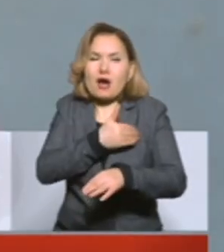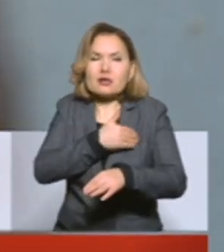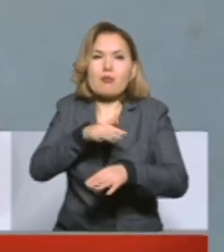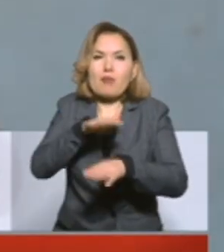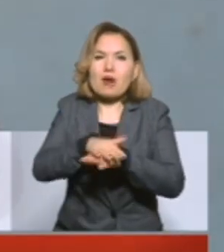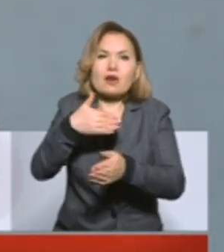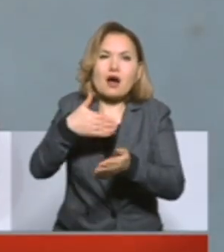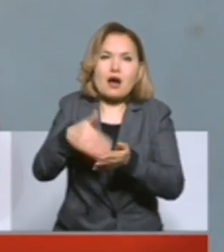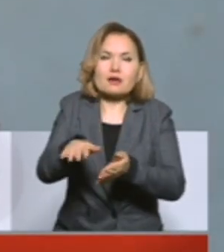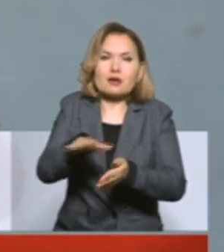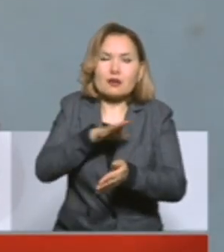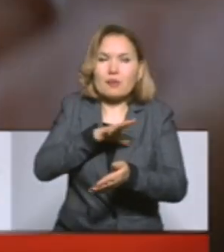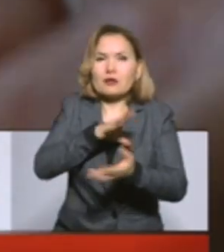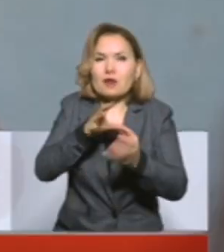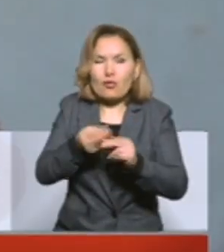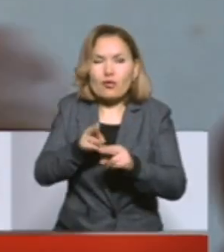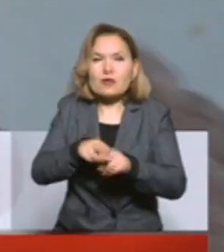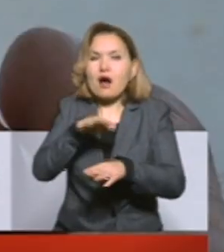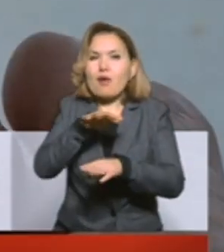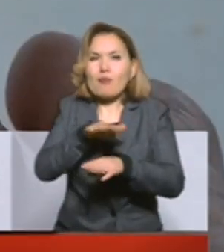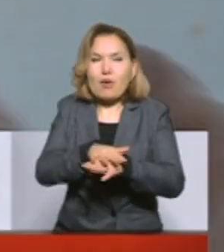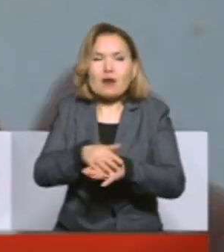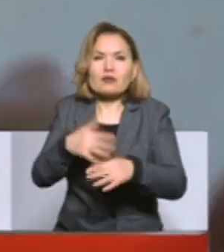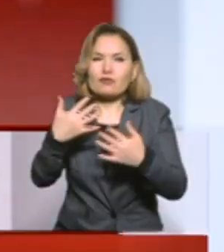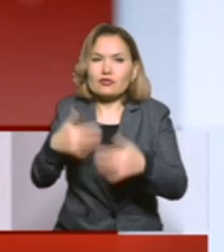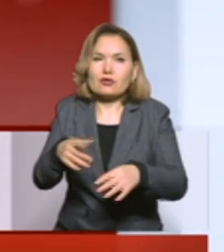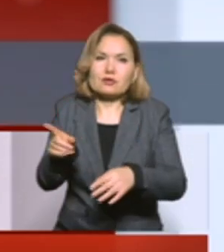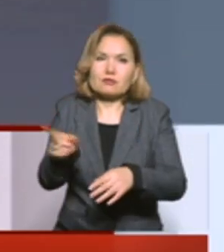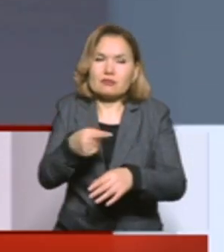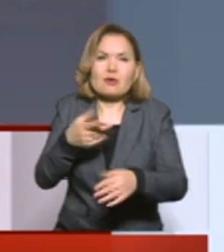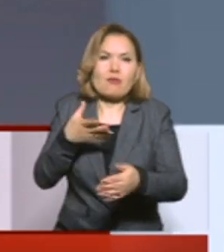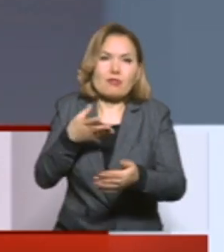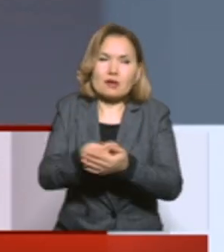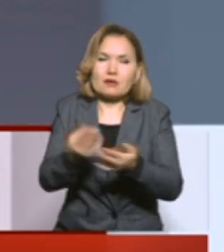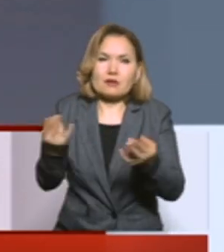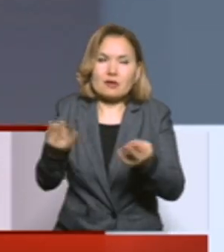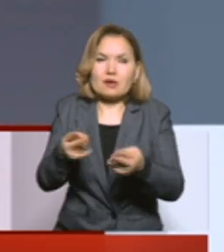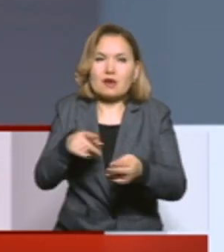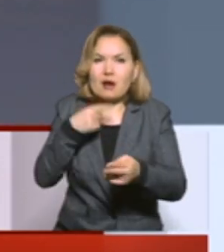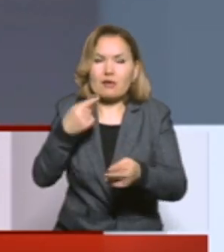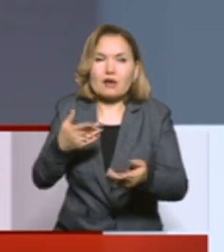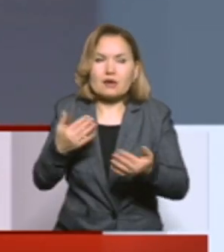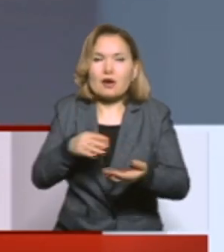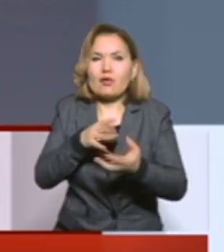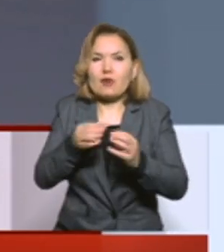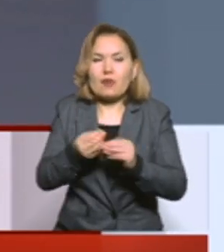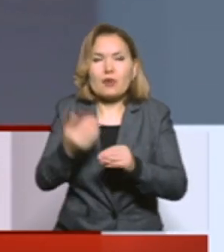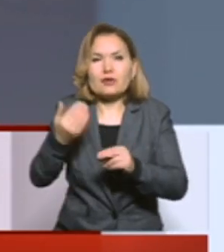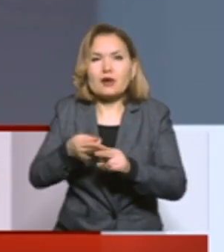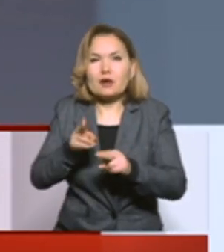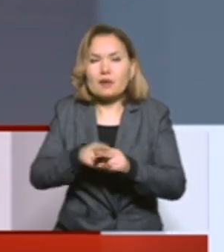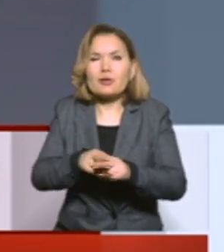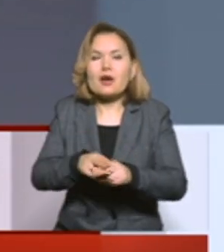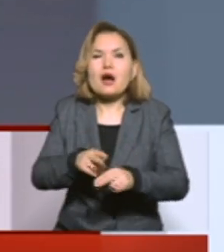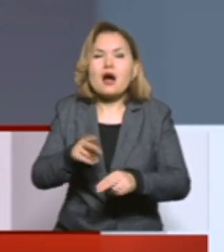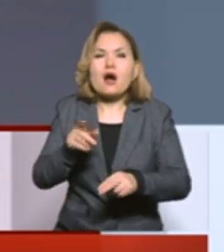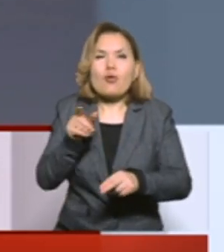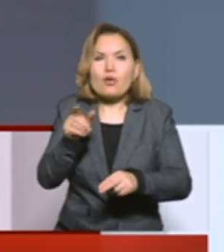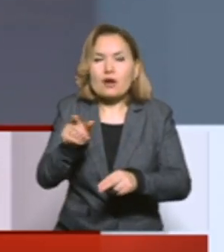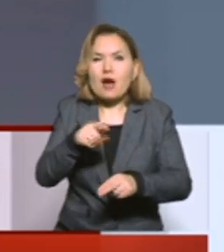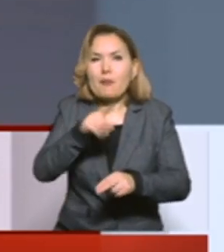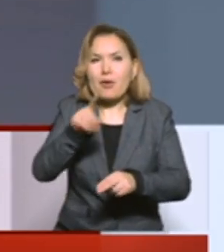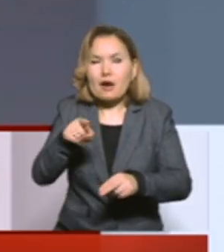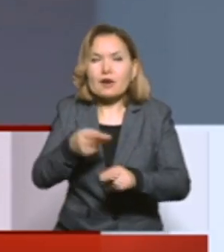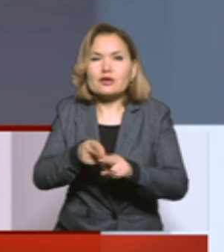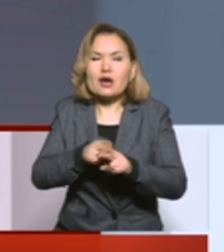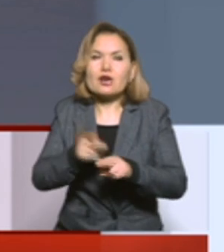мәселесін шешуге қауқарсызбыз нүктесін сотқана қояды деп отыр. Клиент алаяқтардың ықпалымен шотындағы жеке деректерді берген және жасалған барлық